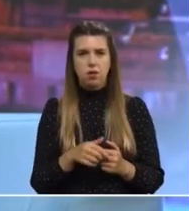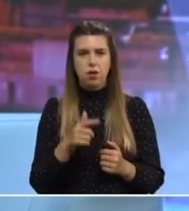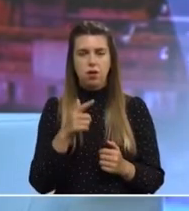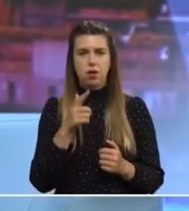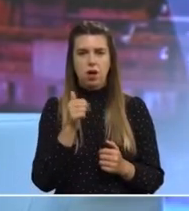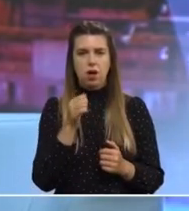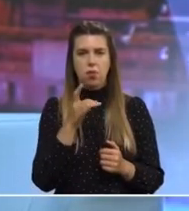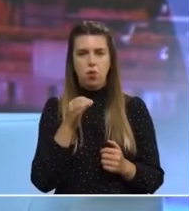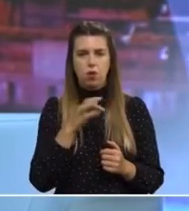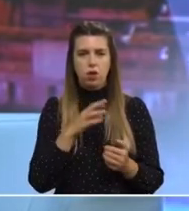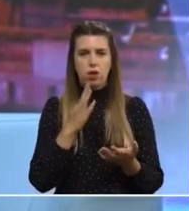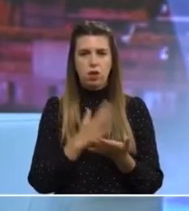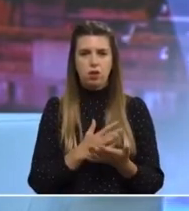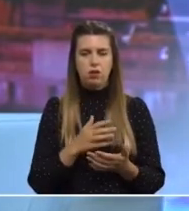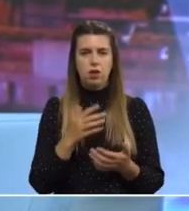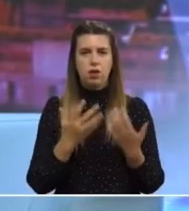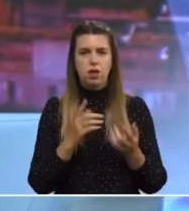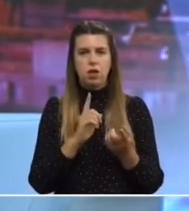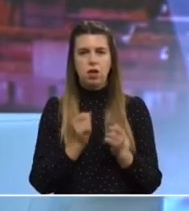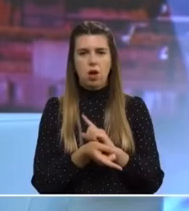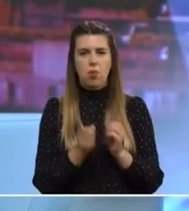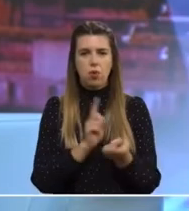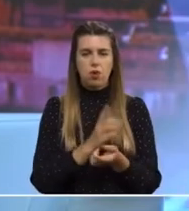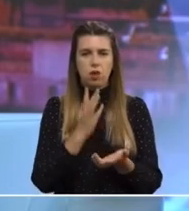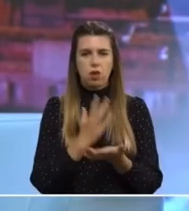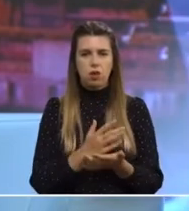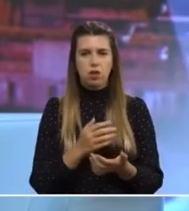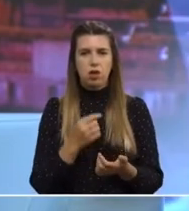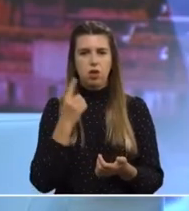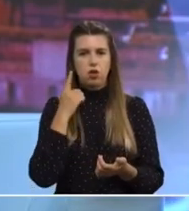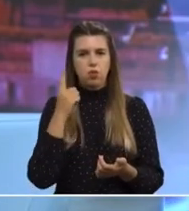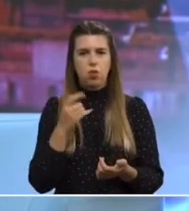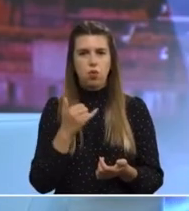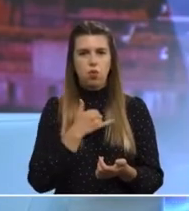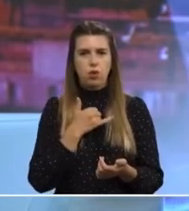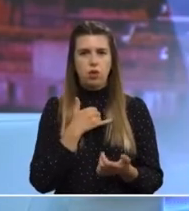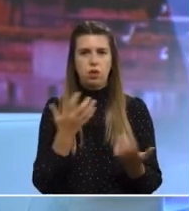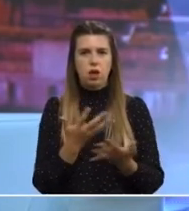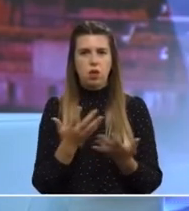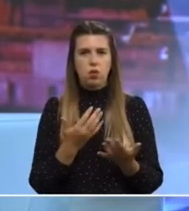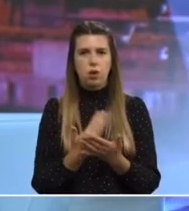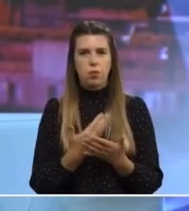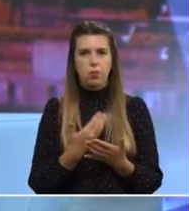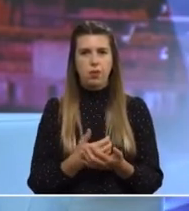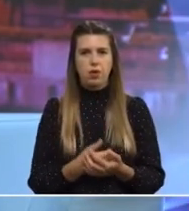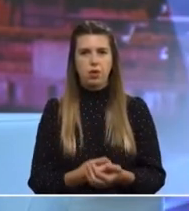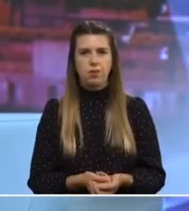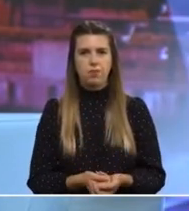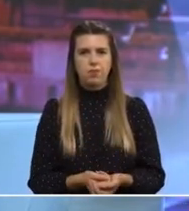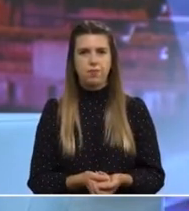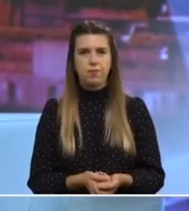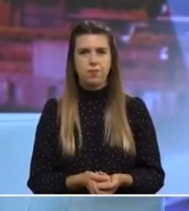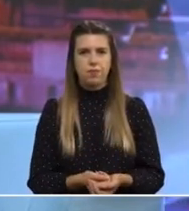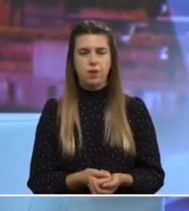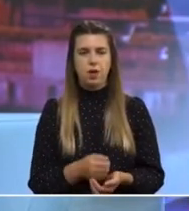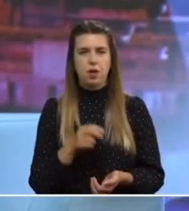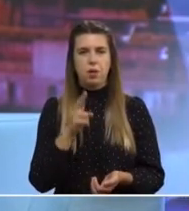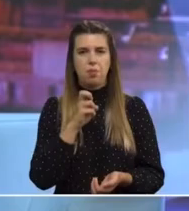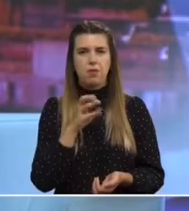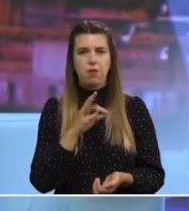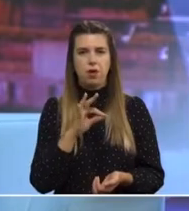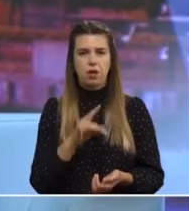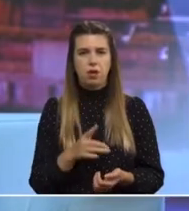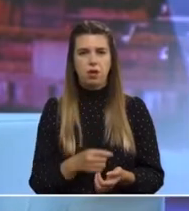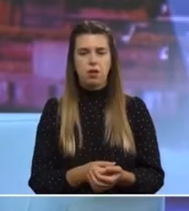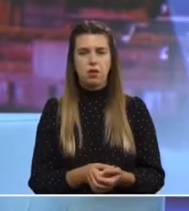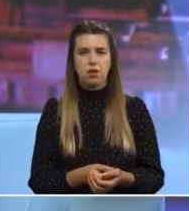этого гармонизируется, либо дисгармонизируется, если это звук у нас какой-то вот, ну, перфоратора,